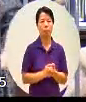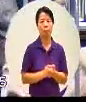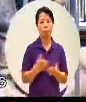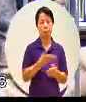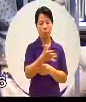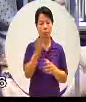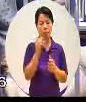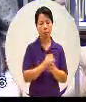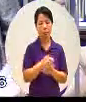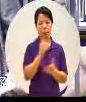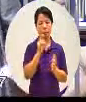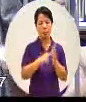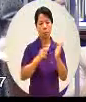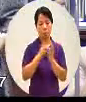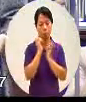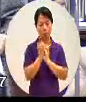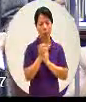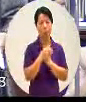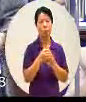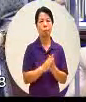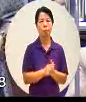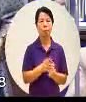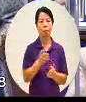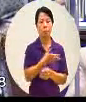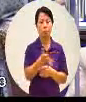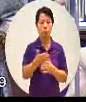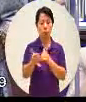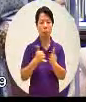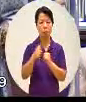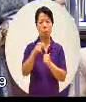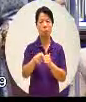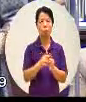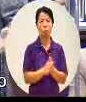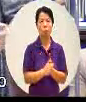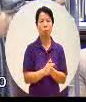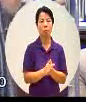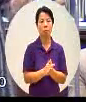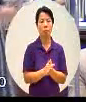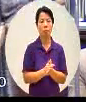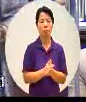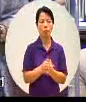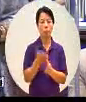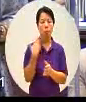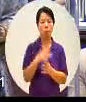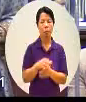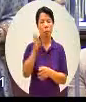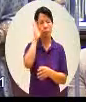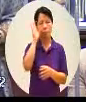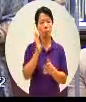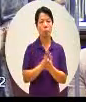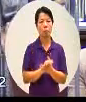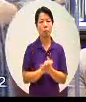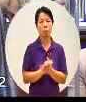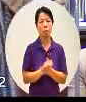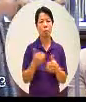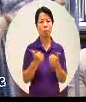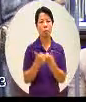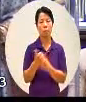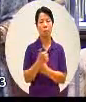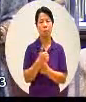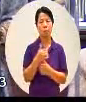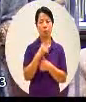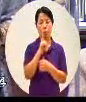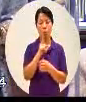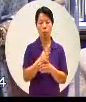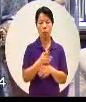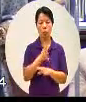共清楚、啊、当然是说如果地方咱诶，顶边诶，苏议员嘛有伫，嘛有赶快有